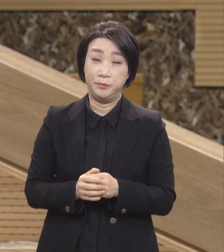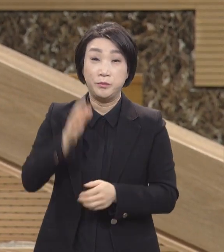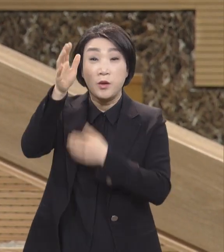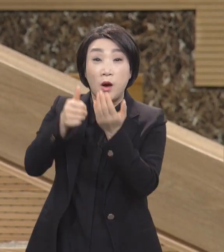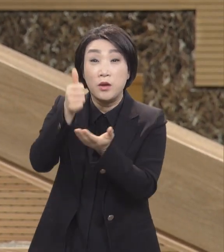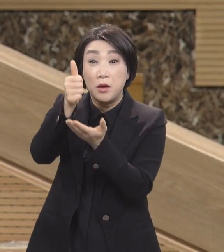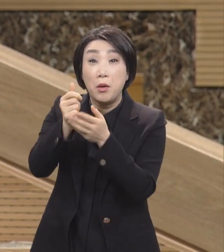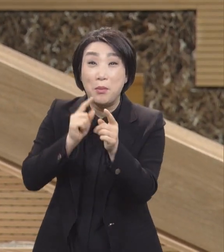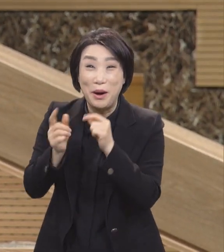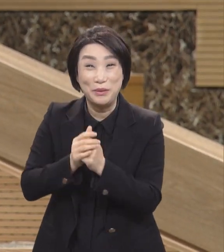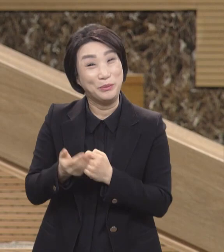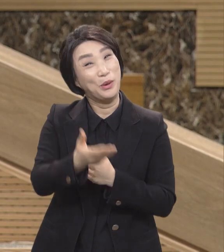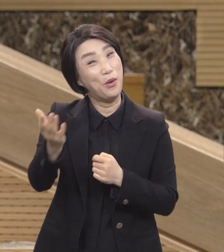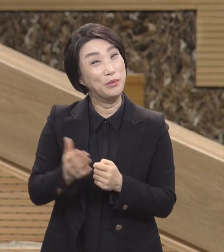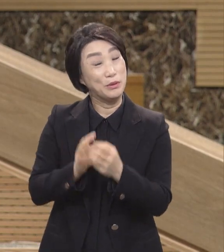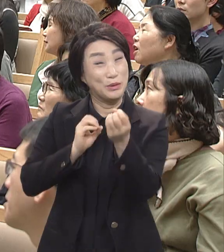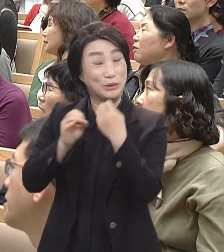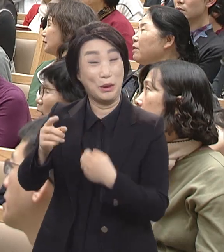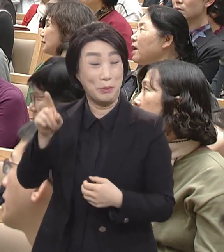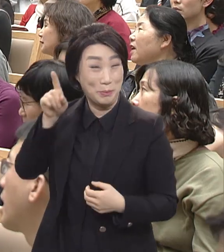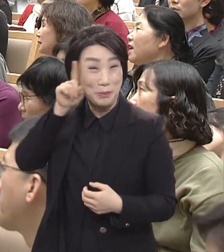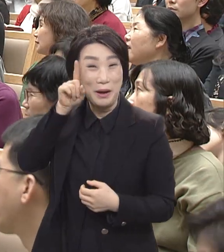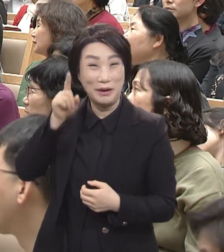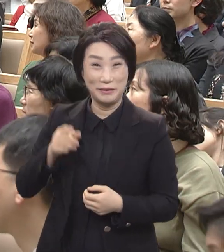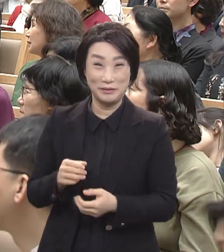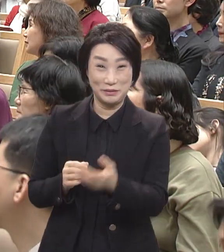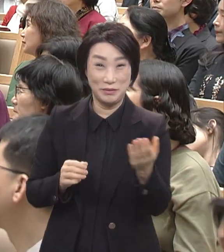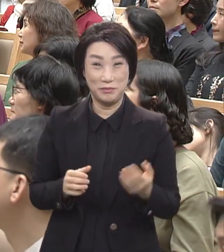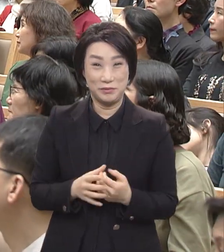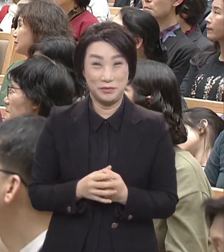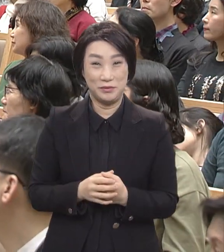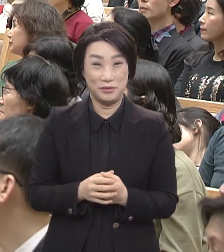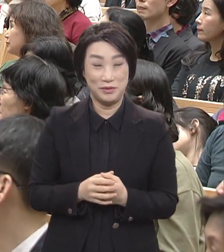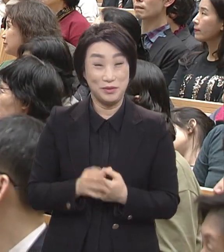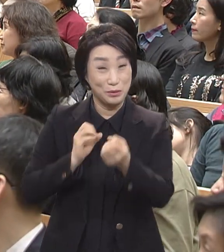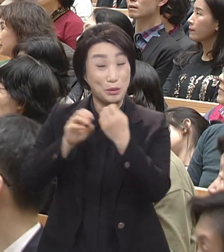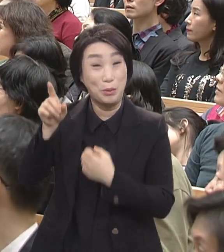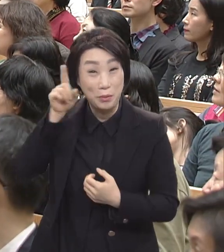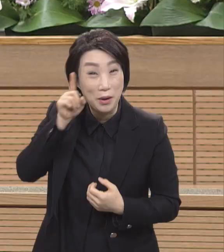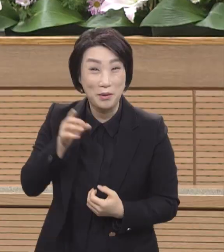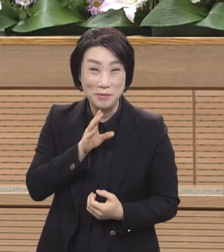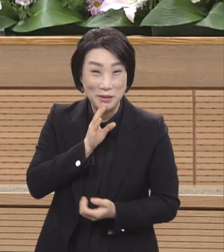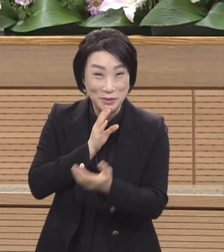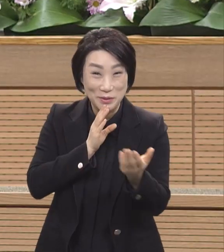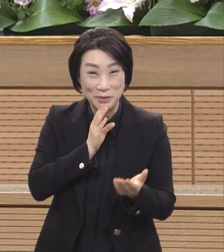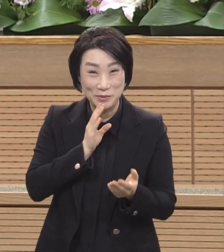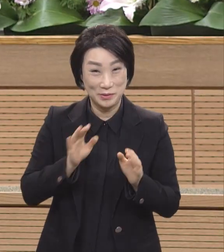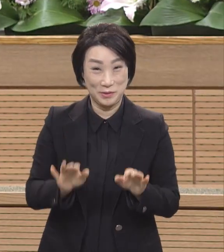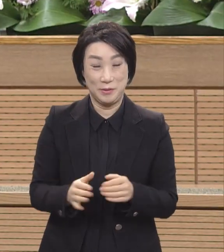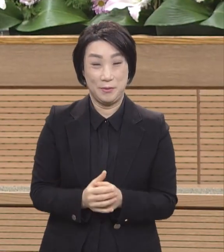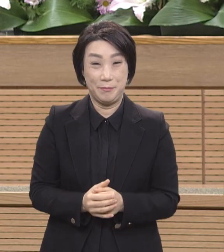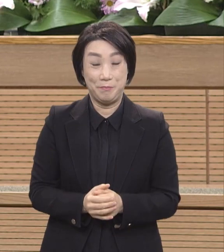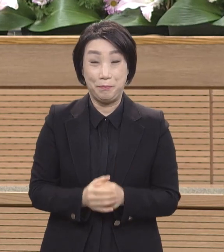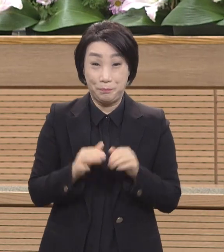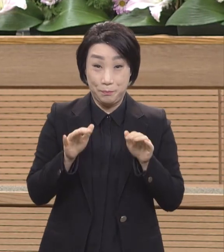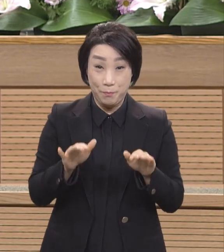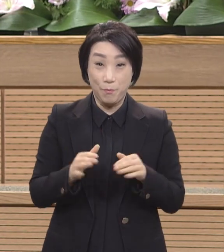하나님의 말씀은 얼마나 이루어지겠냐 이 말이야. 얼마나 이루어지겠느냐. 응?